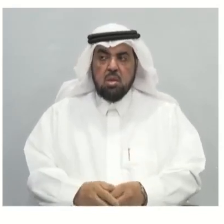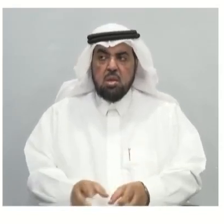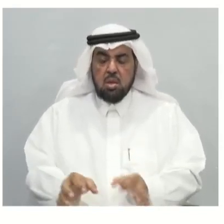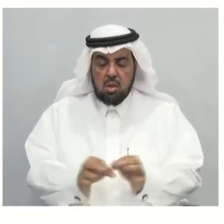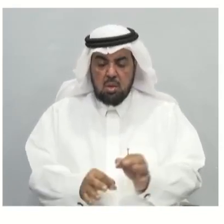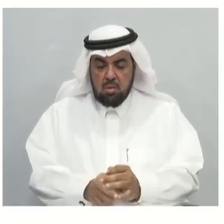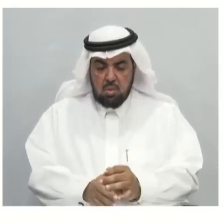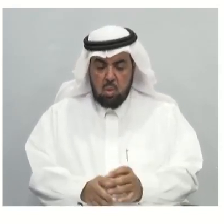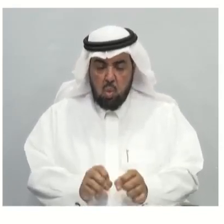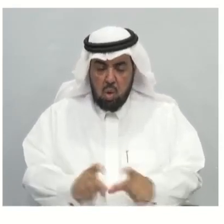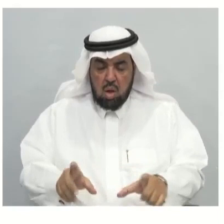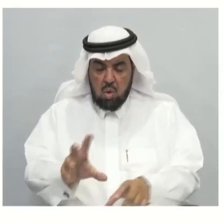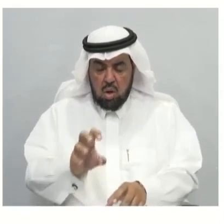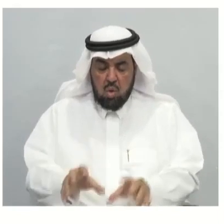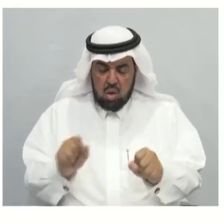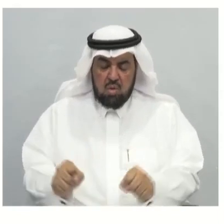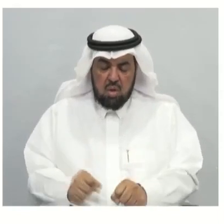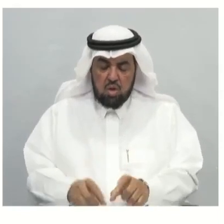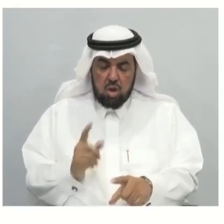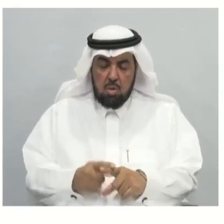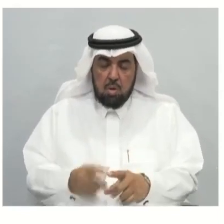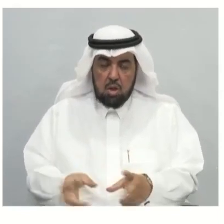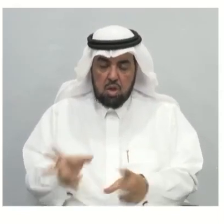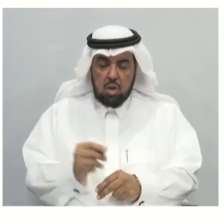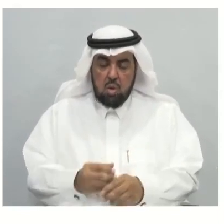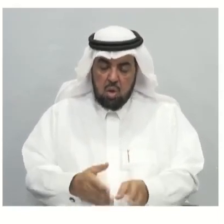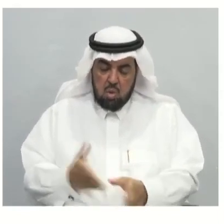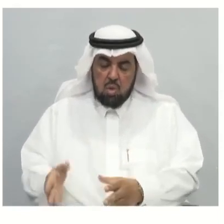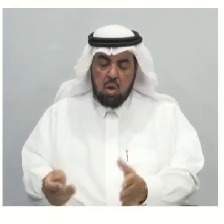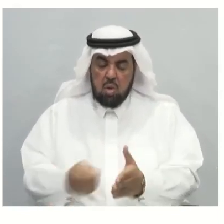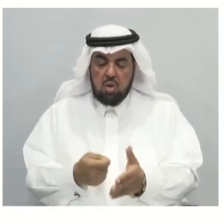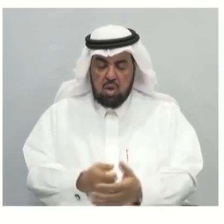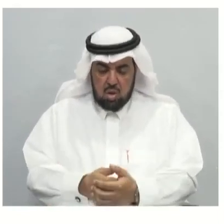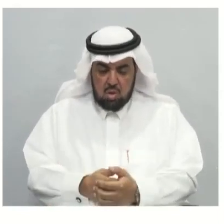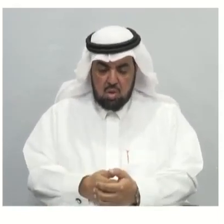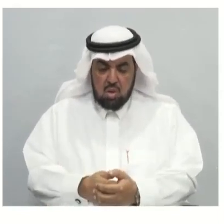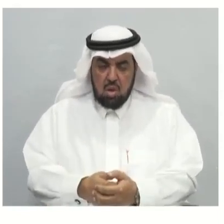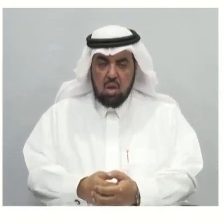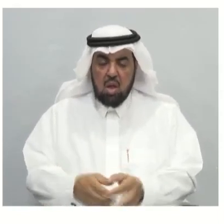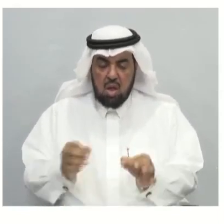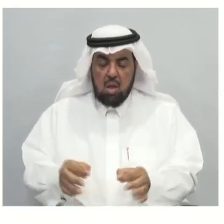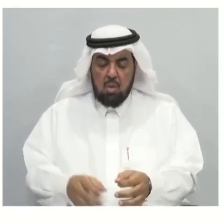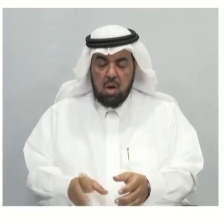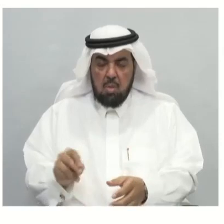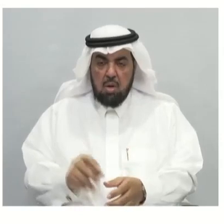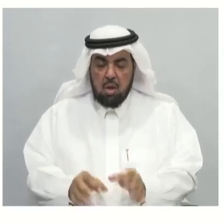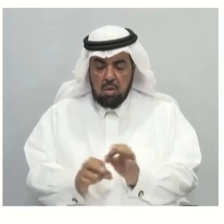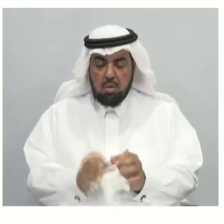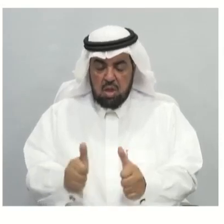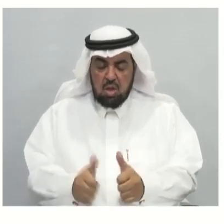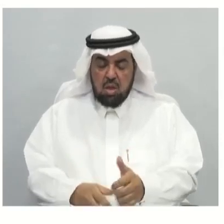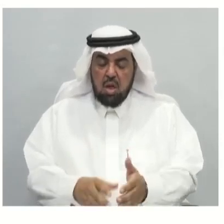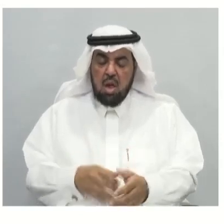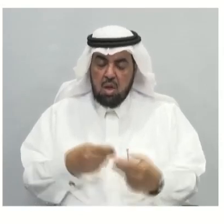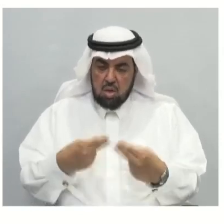تصميمها وعرضها ونقلها وتخزينها تجميع المعلومات التجاريه محدده وتوصيلها وتسجيلها تضمن النماذج المصممه جيدا سلامه البيانات من